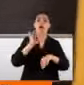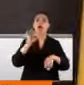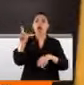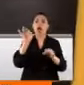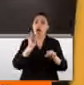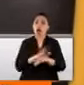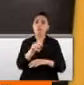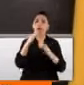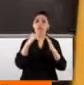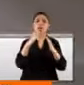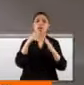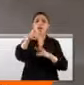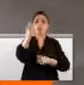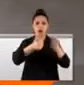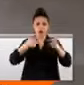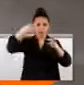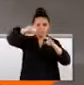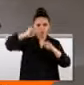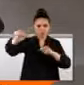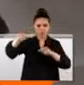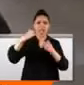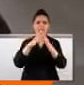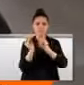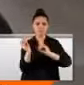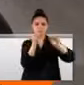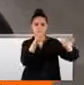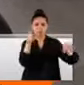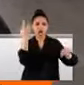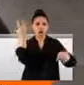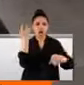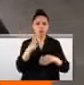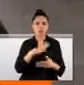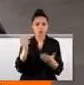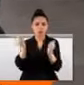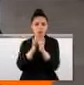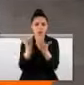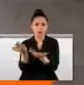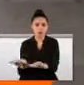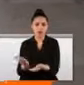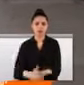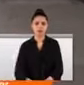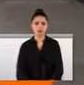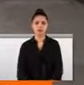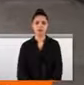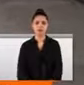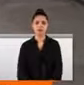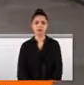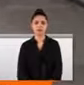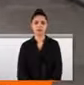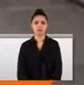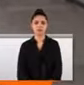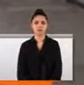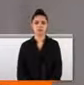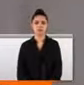aracına alındı, eve götürülüyordu. Sen pozitif çıkmışsın, ambulans seni eve kadar götürüyor. Götüreceğini işte, ben de onu başka şey yaparım